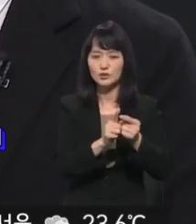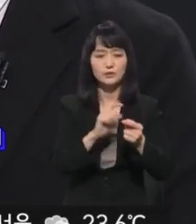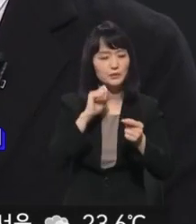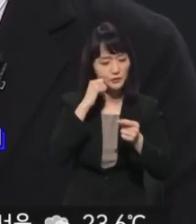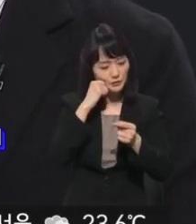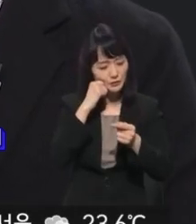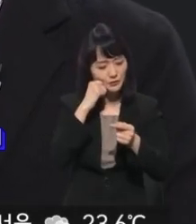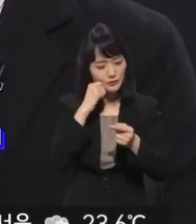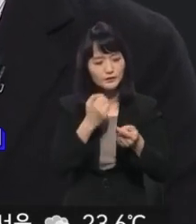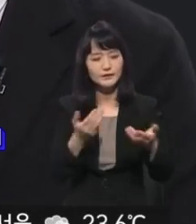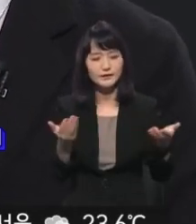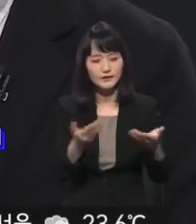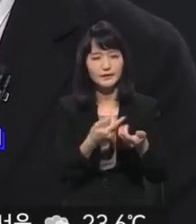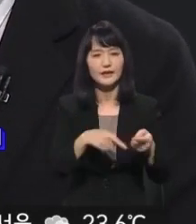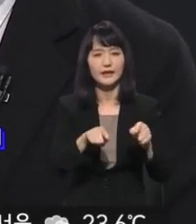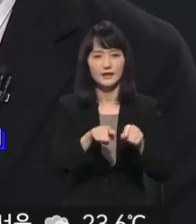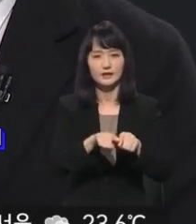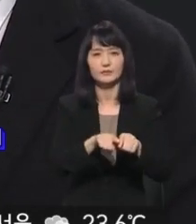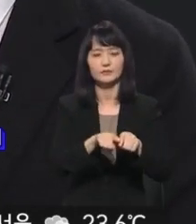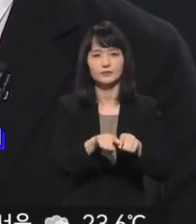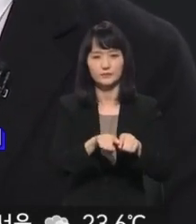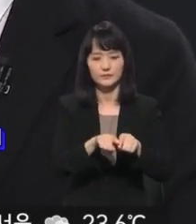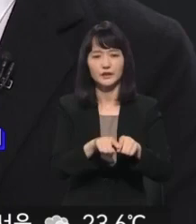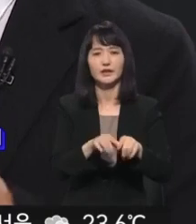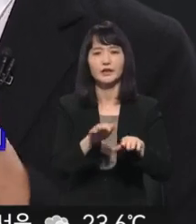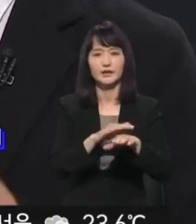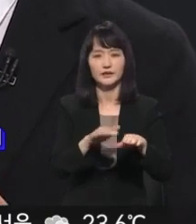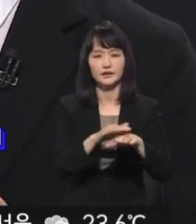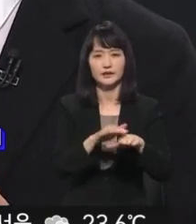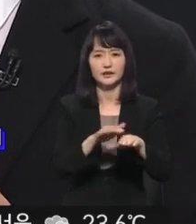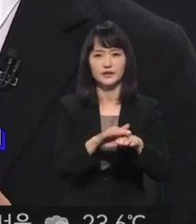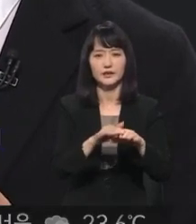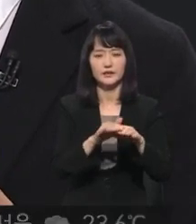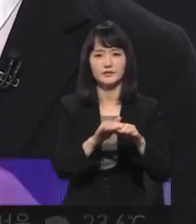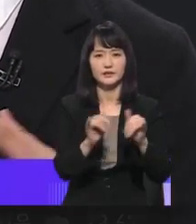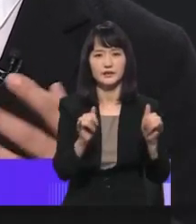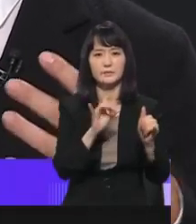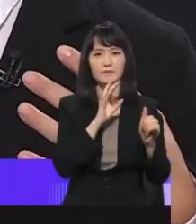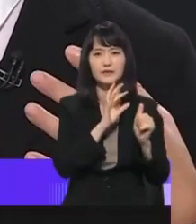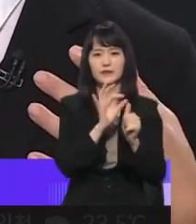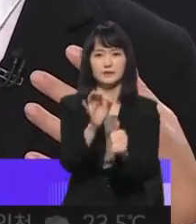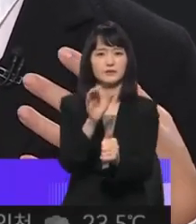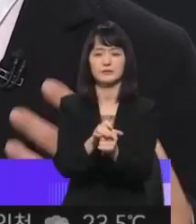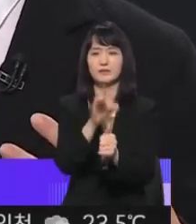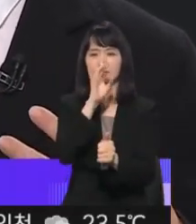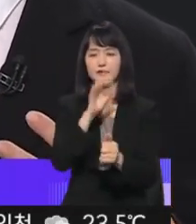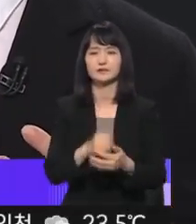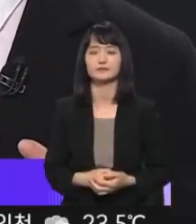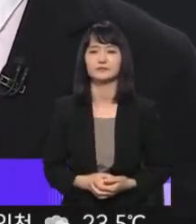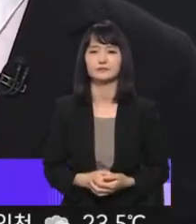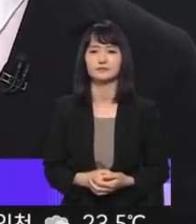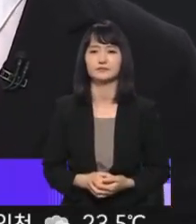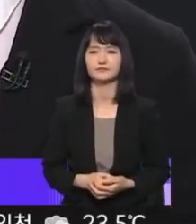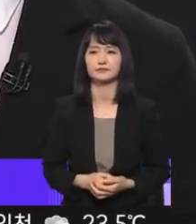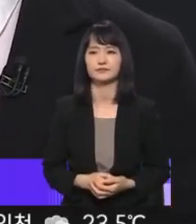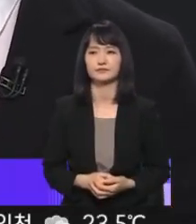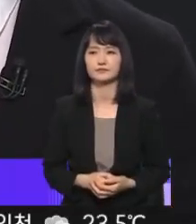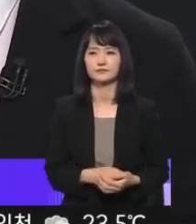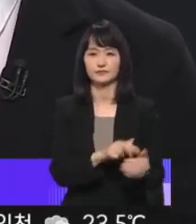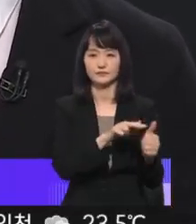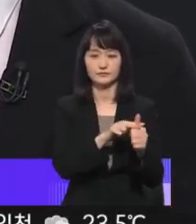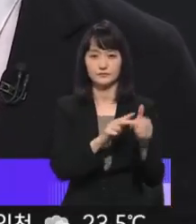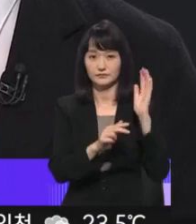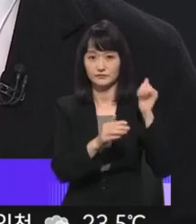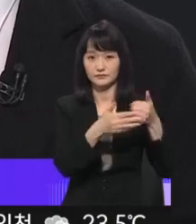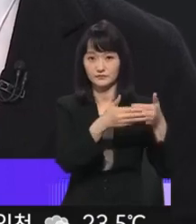다른 좋은 인재들 활동을 공간이 없잖아요 랙은 시스템으로 받아 드시고 내가 정보 대통령 씩 그리고 파트너의